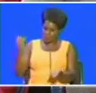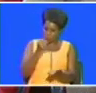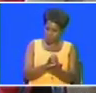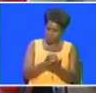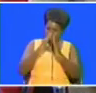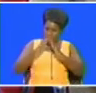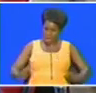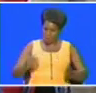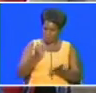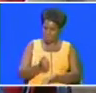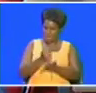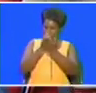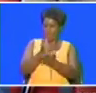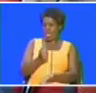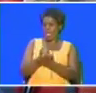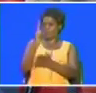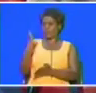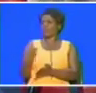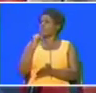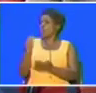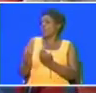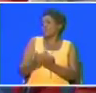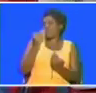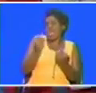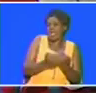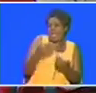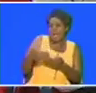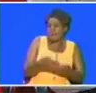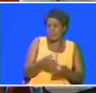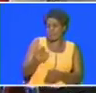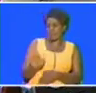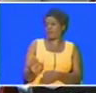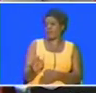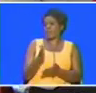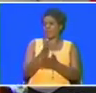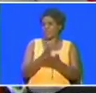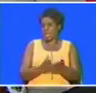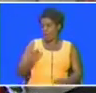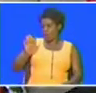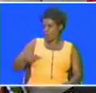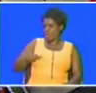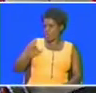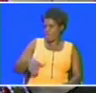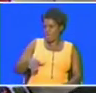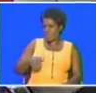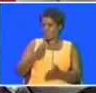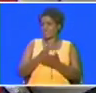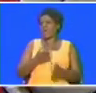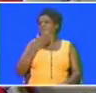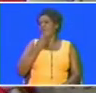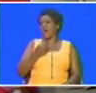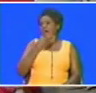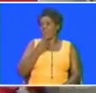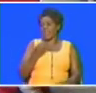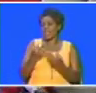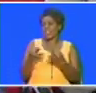nyumbani, umemwandika akusaidie, sio kukulelea mtoto wako. Manake baadhi ya kina mama, baadhi ya kina baba wameachilia